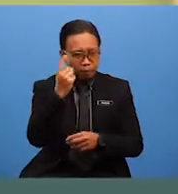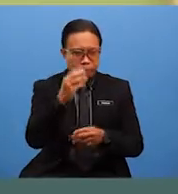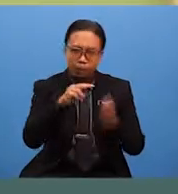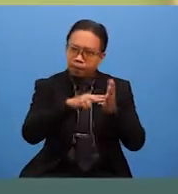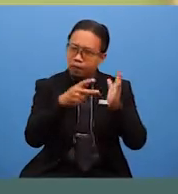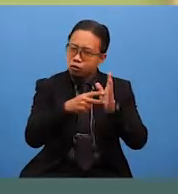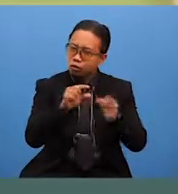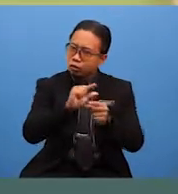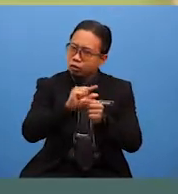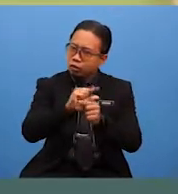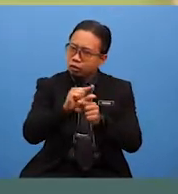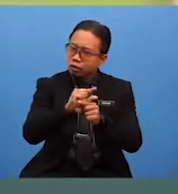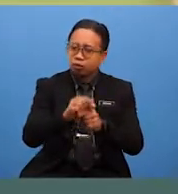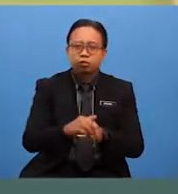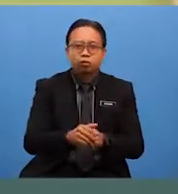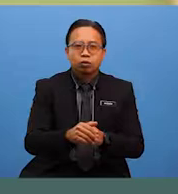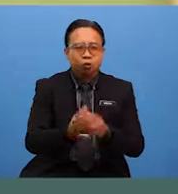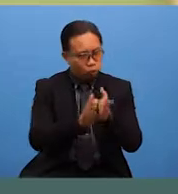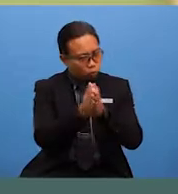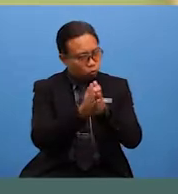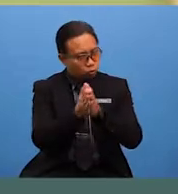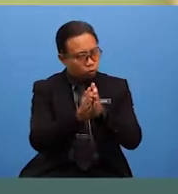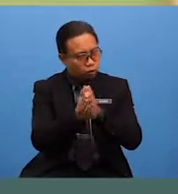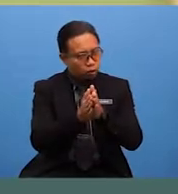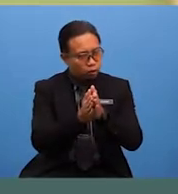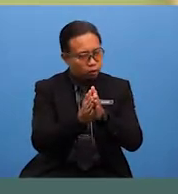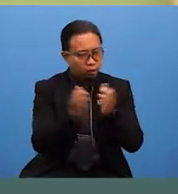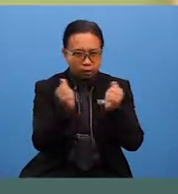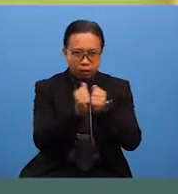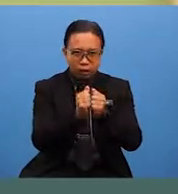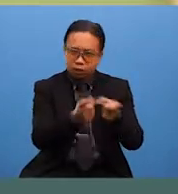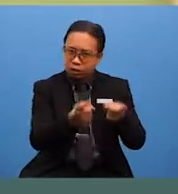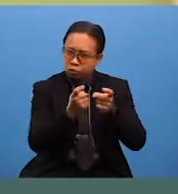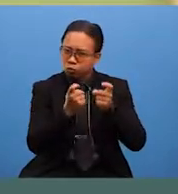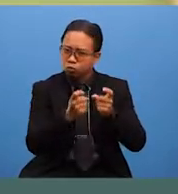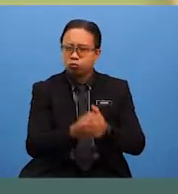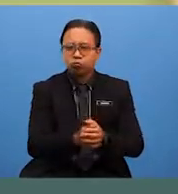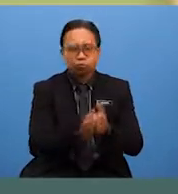geseran coba murid khusyuk kan tangan dengan laju begini